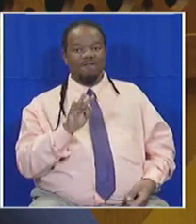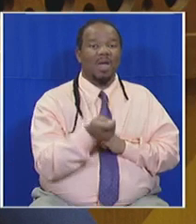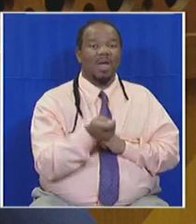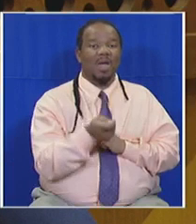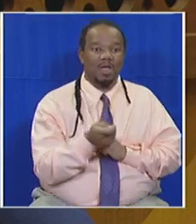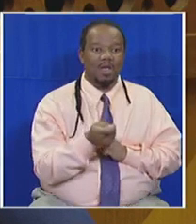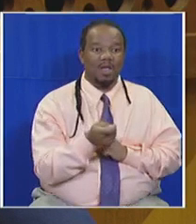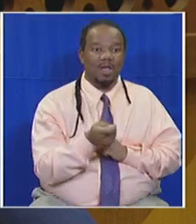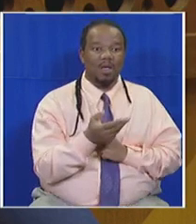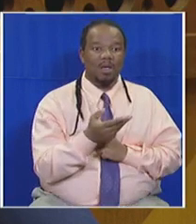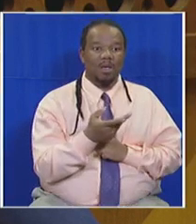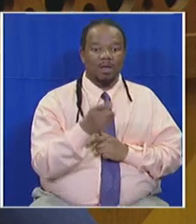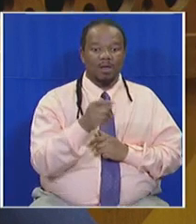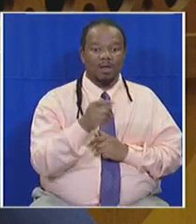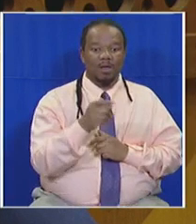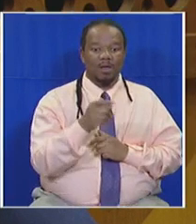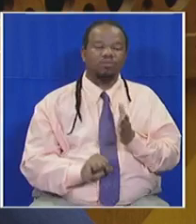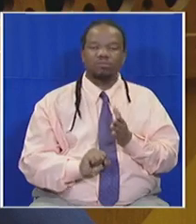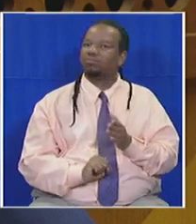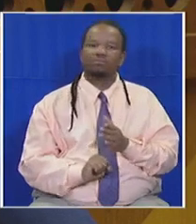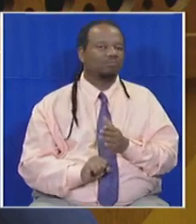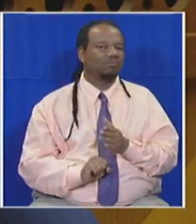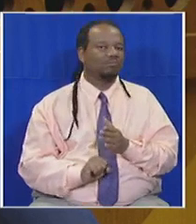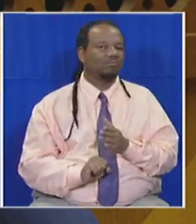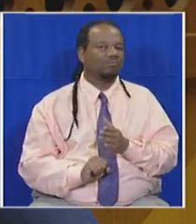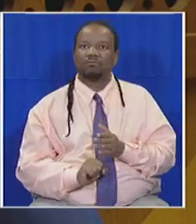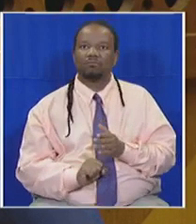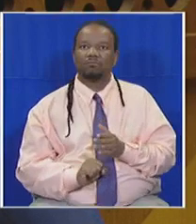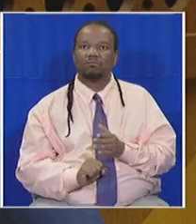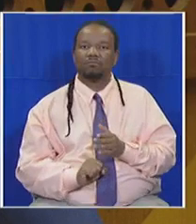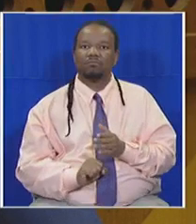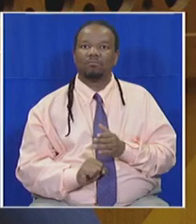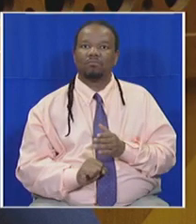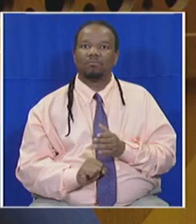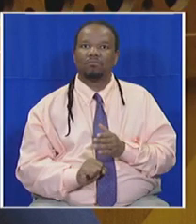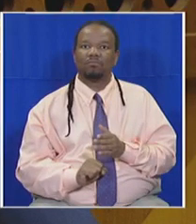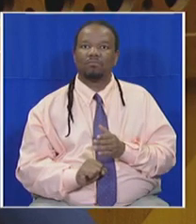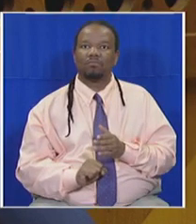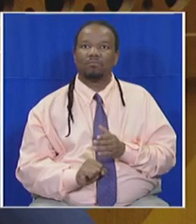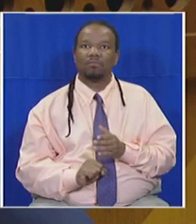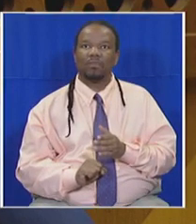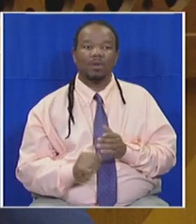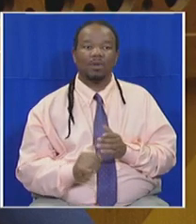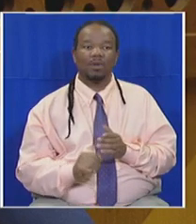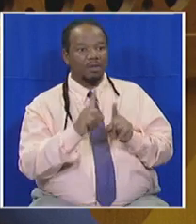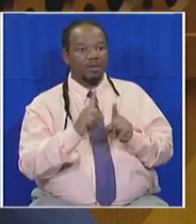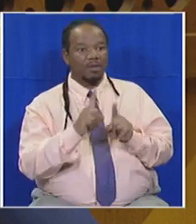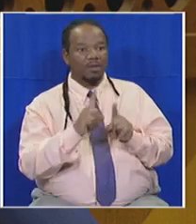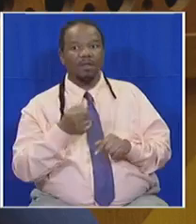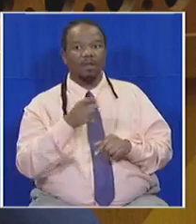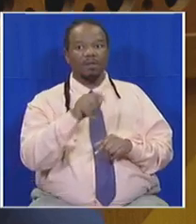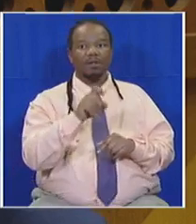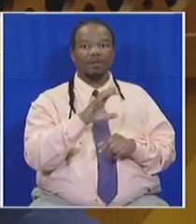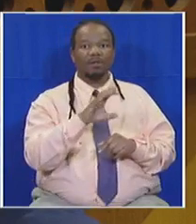het van die werknemer af, maar dan gebruik hulle daai geld en betaal nie oor nie, en dan gebruik hulle dit vir